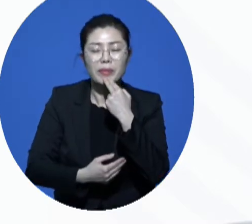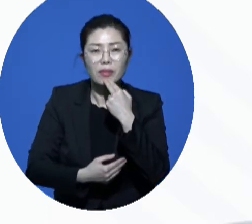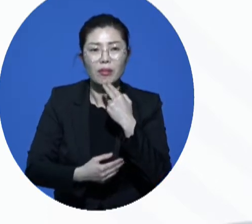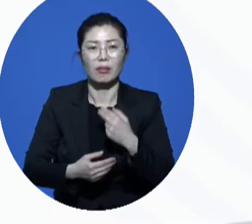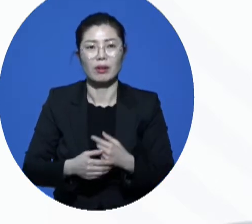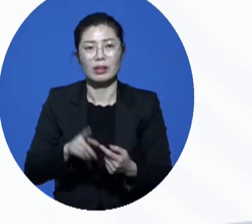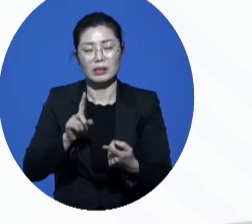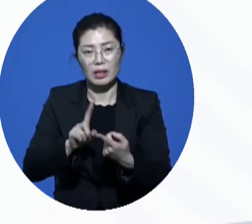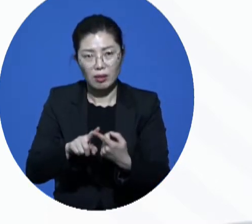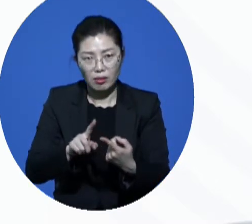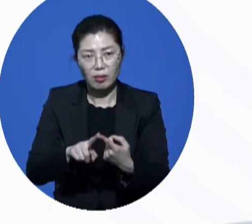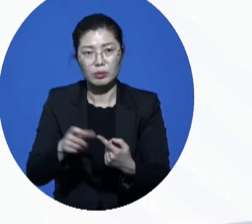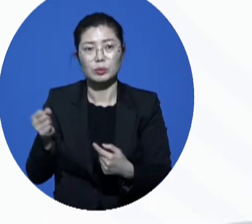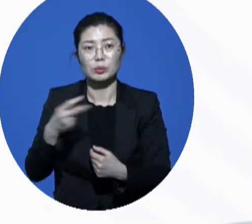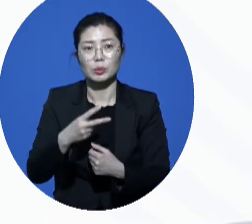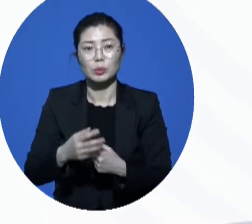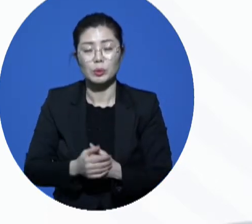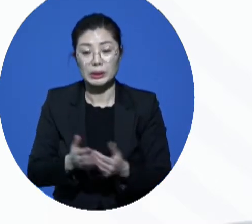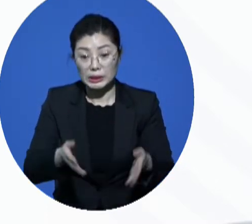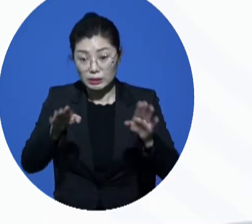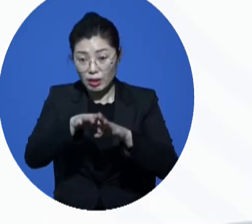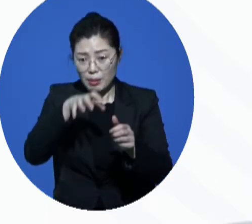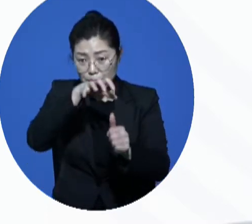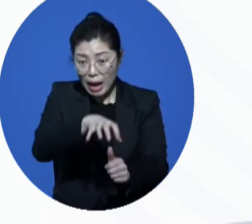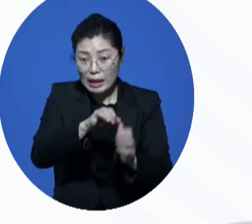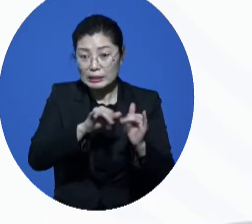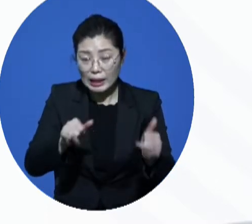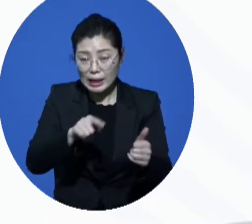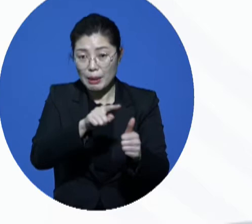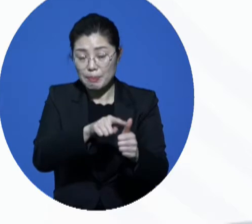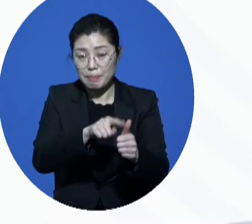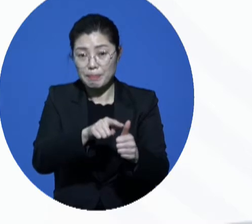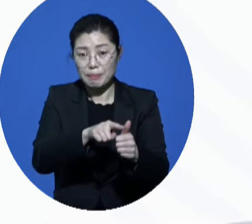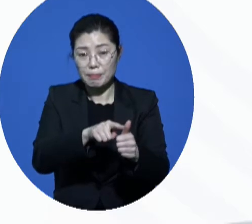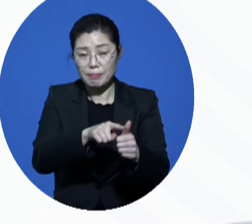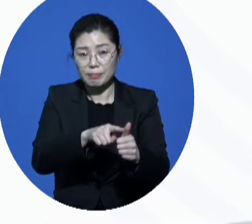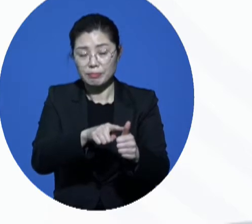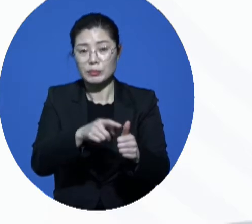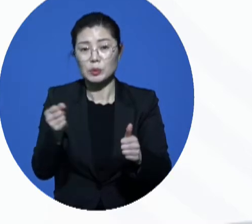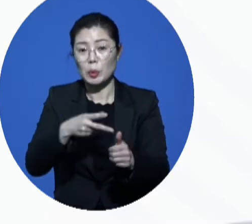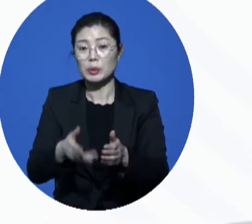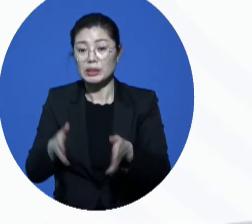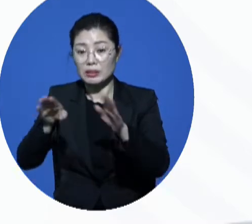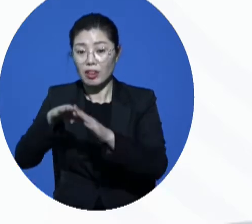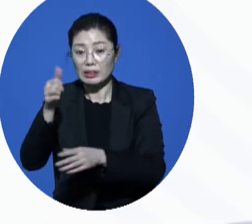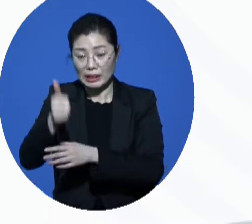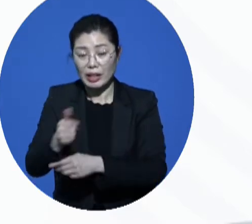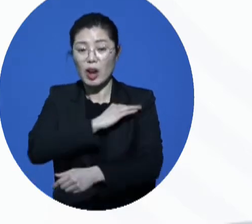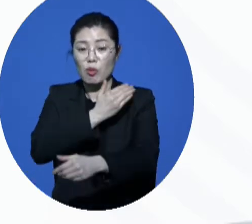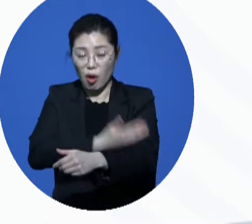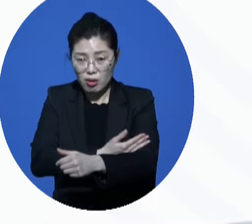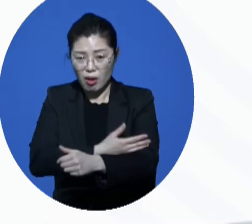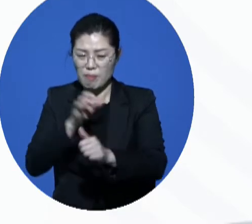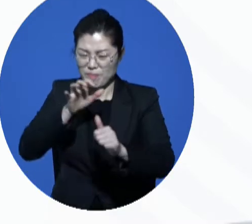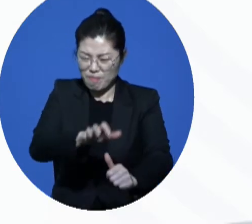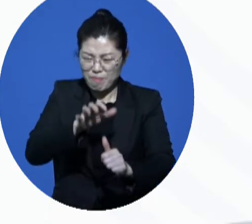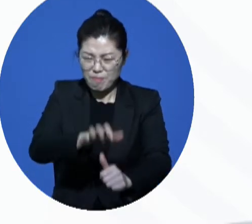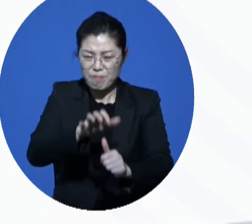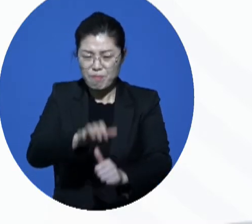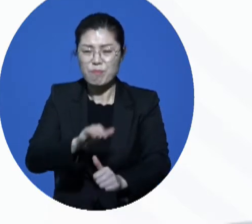그리고 시설에 있는 시설의 권력이 이들을 통제하는 것에